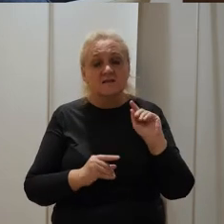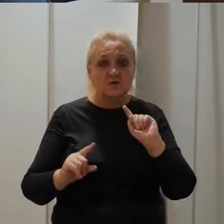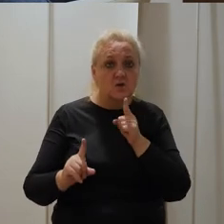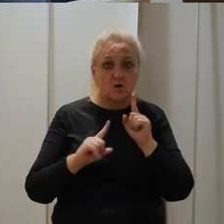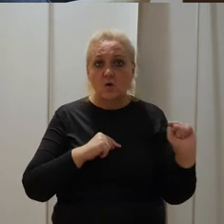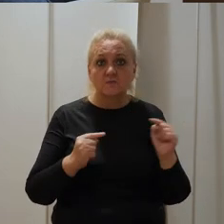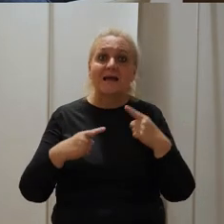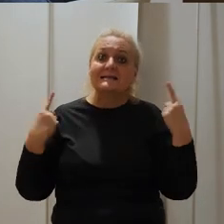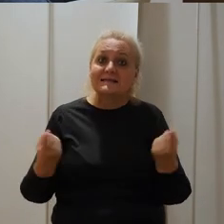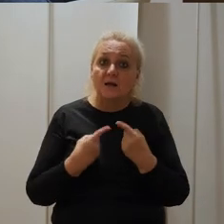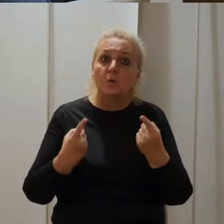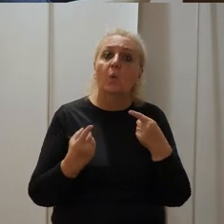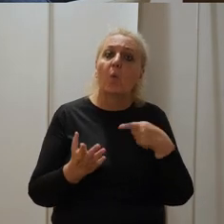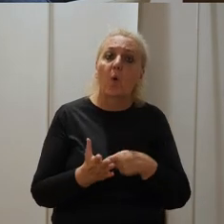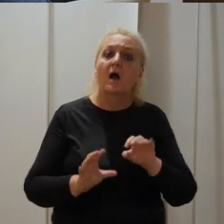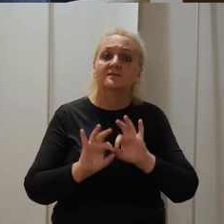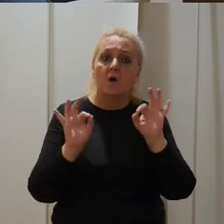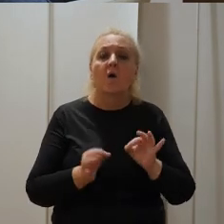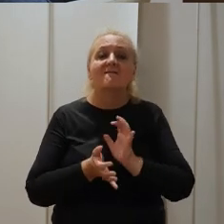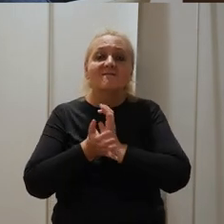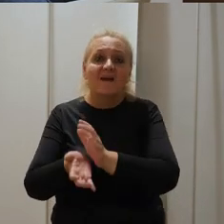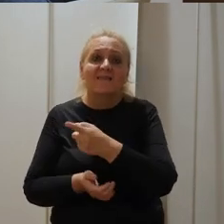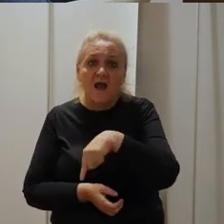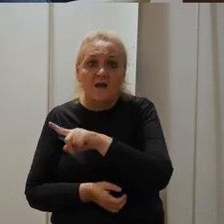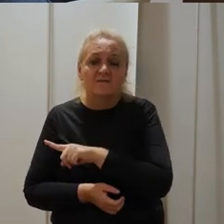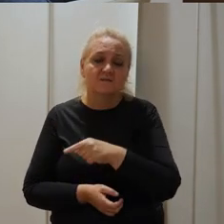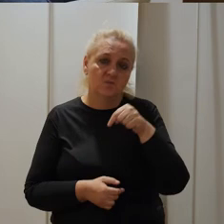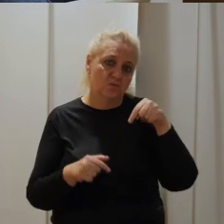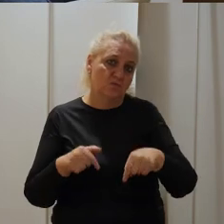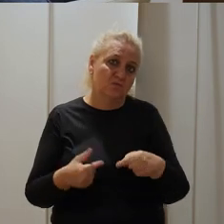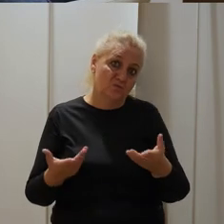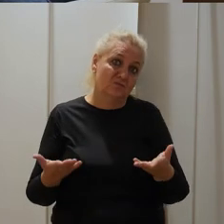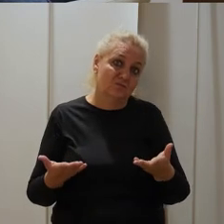o sytuacji w ogóle wydawców u nas.